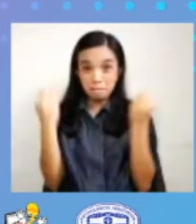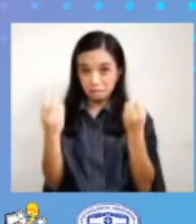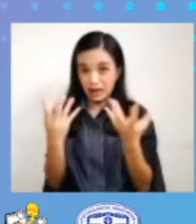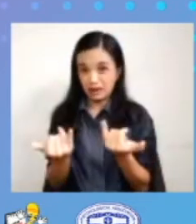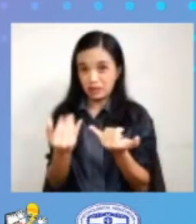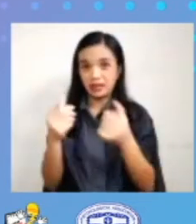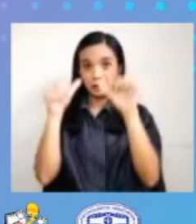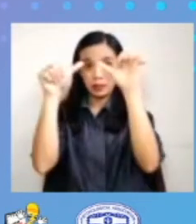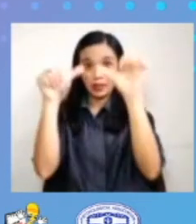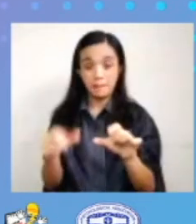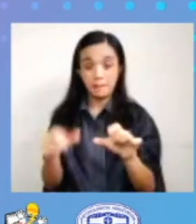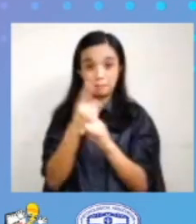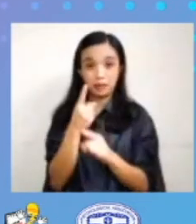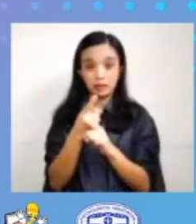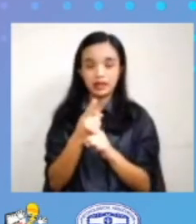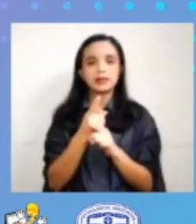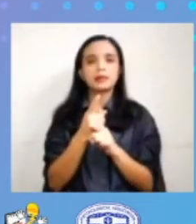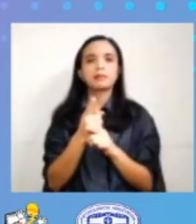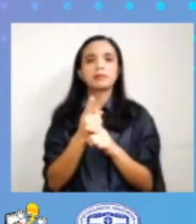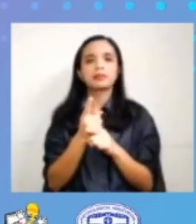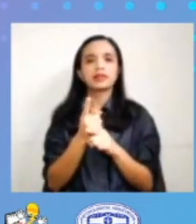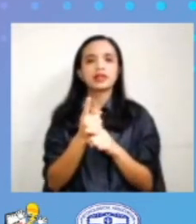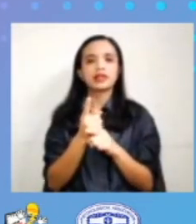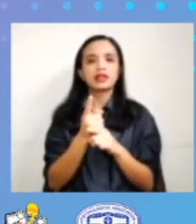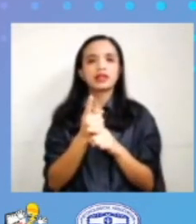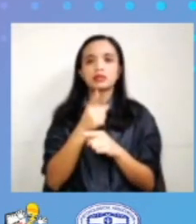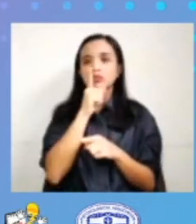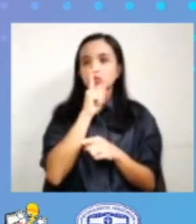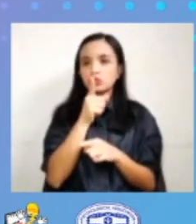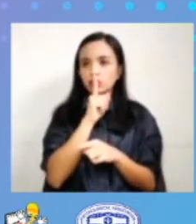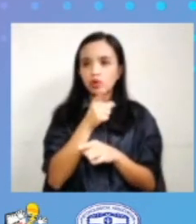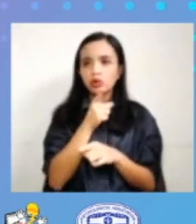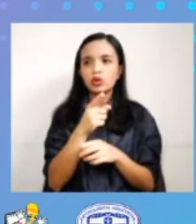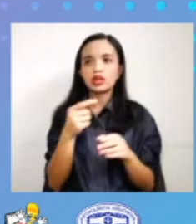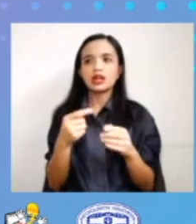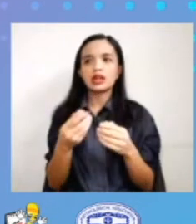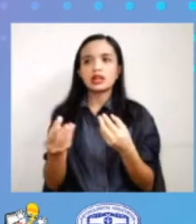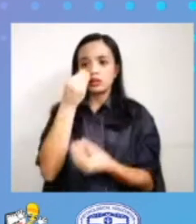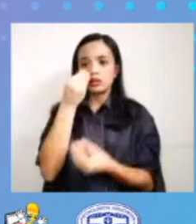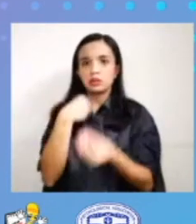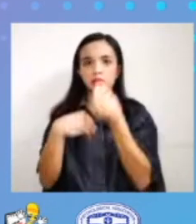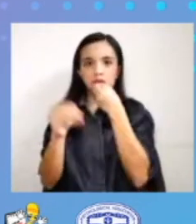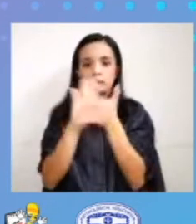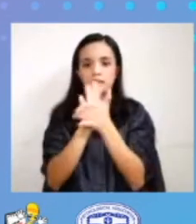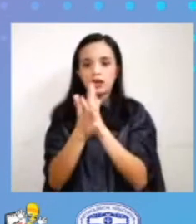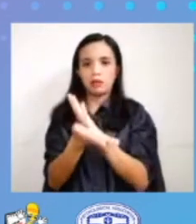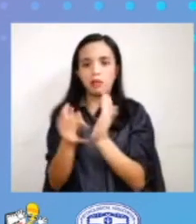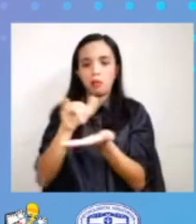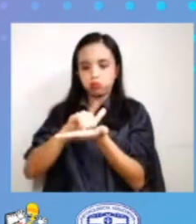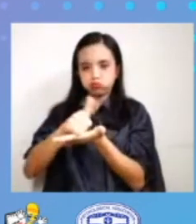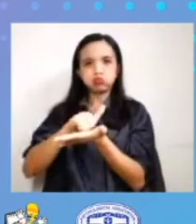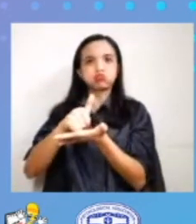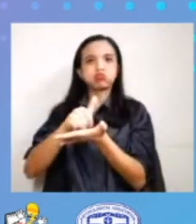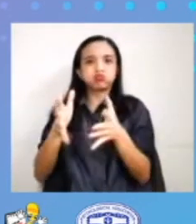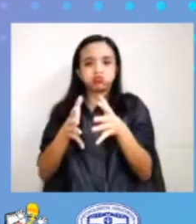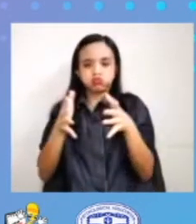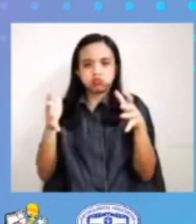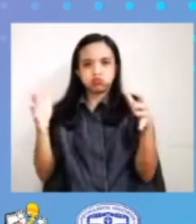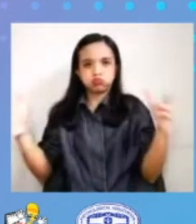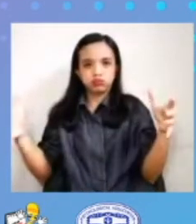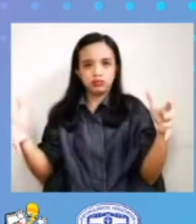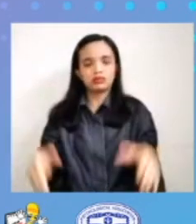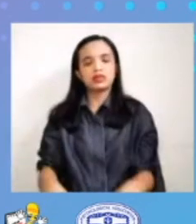Never, ayan. Napaka-importante talaga po no, na isama talaga natin yung diet no, sa mga bata. Kasi